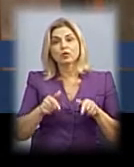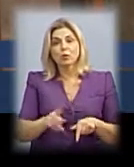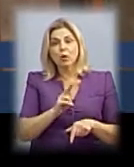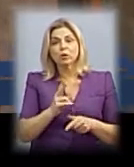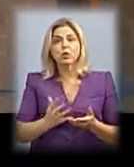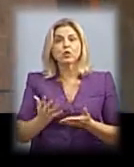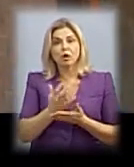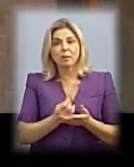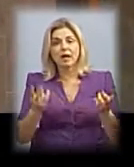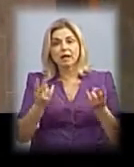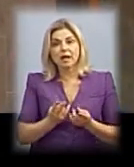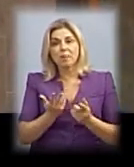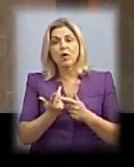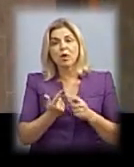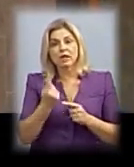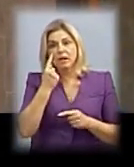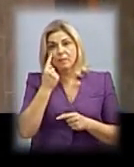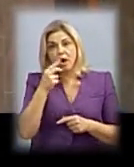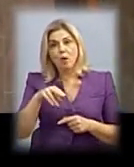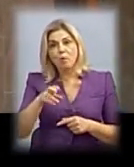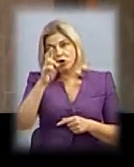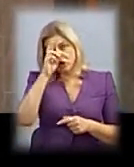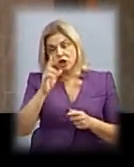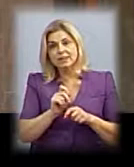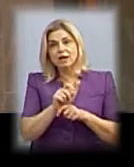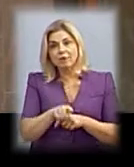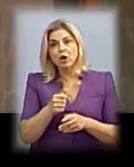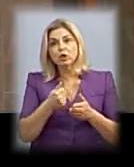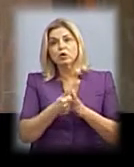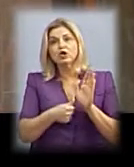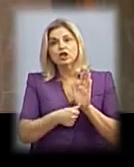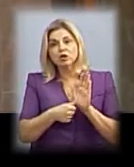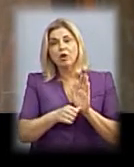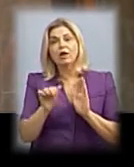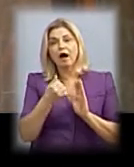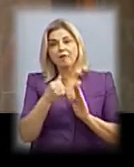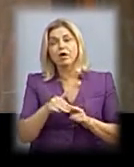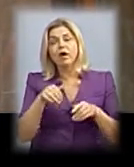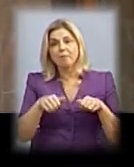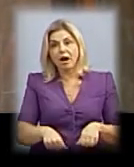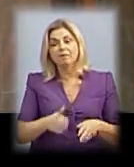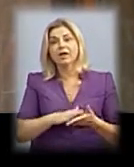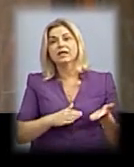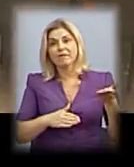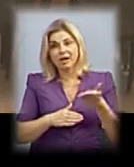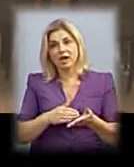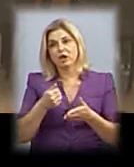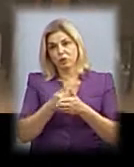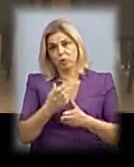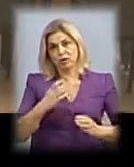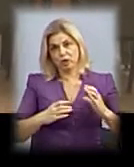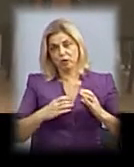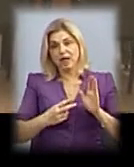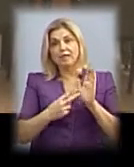необхідну кількість балів для навчання за державним замовленням, до 6 серпня включно мають подати документи до вищих навчальних закладів.